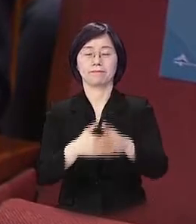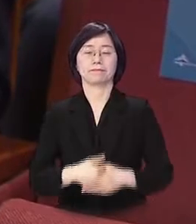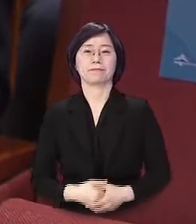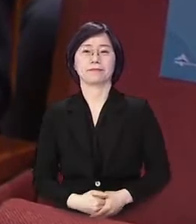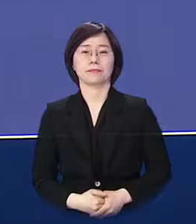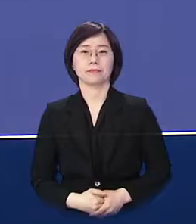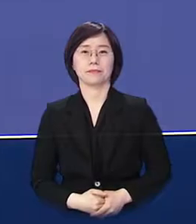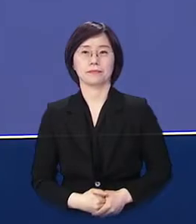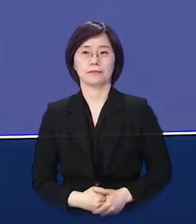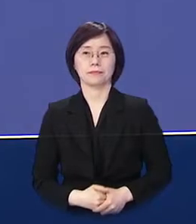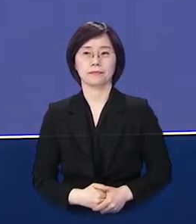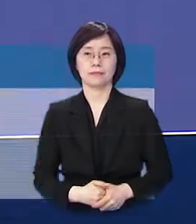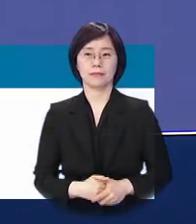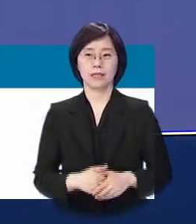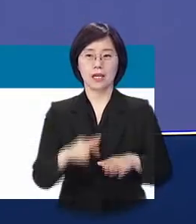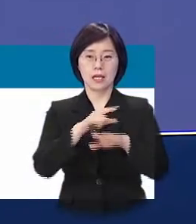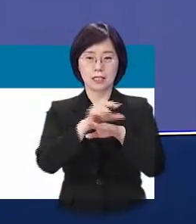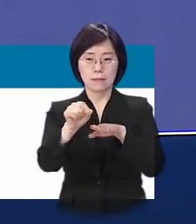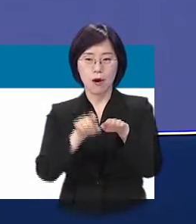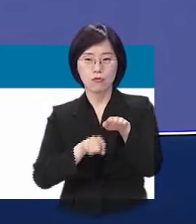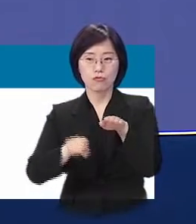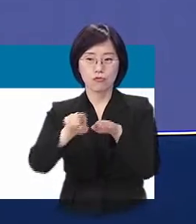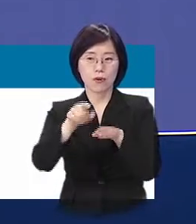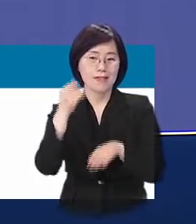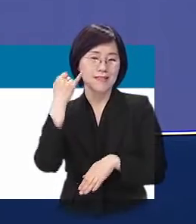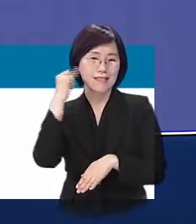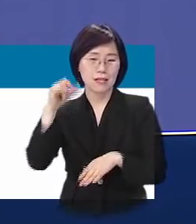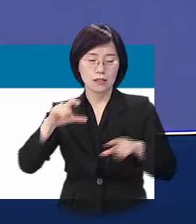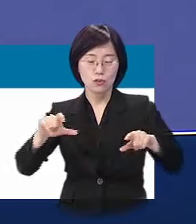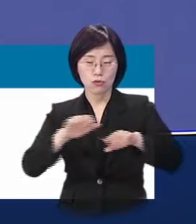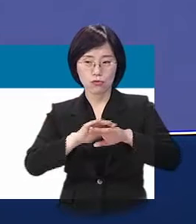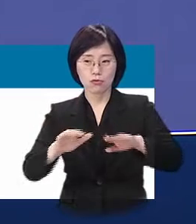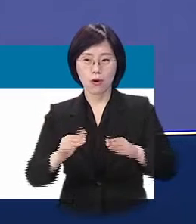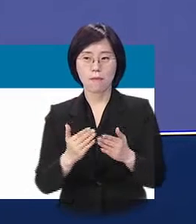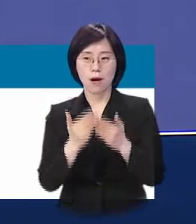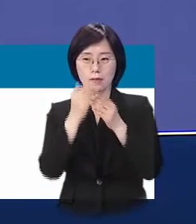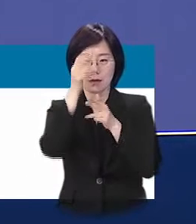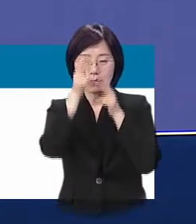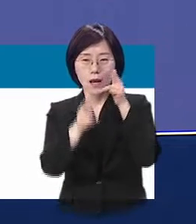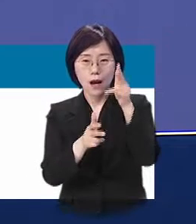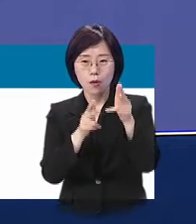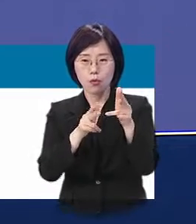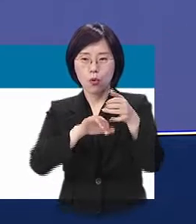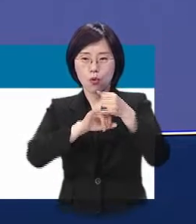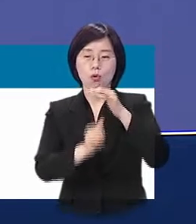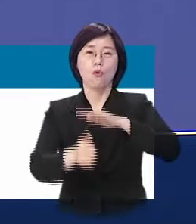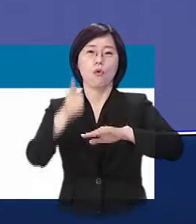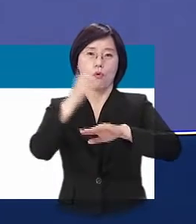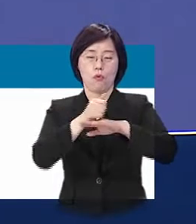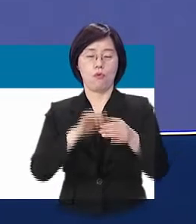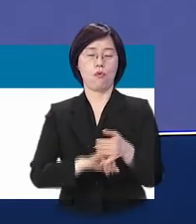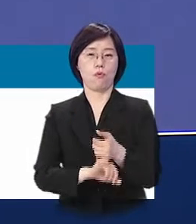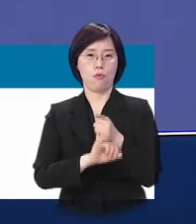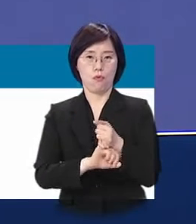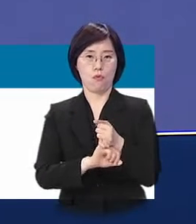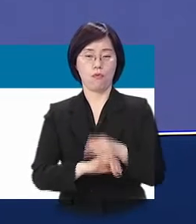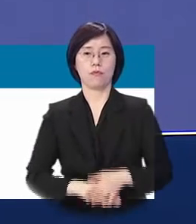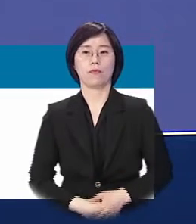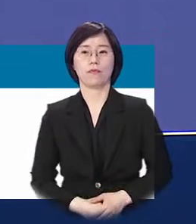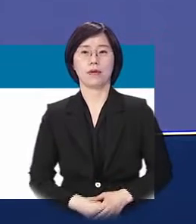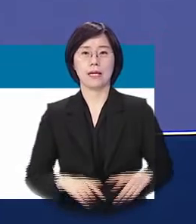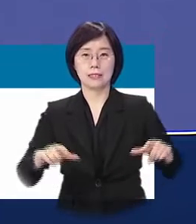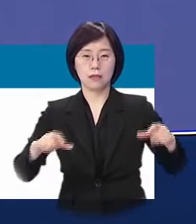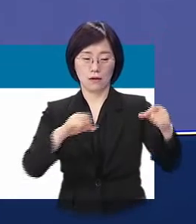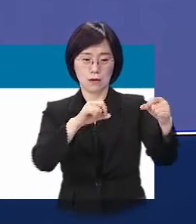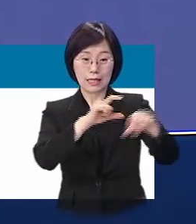밝혔습니다. 지역이 주도하는 창의적 지역균형 뉴딜을 기필코 성공시키겠습니다.